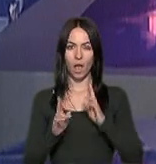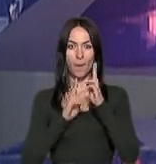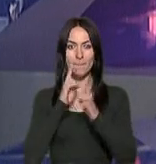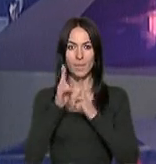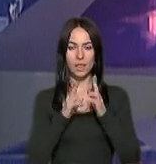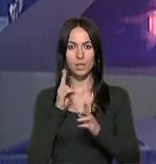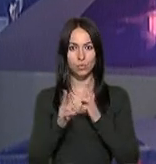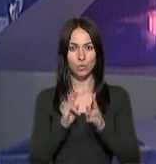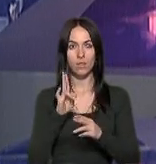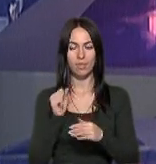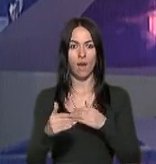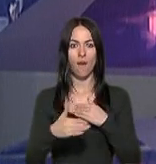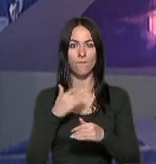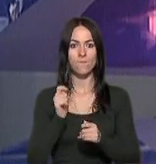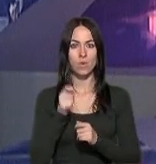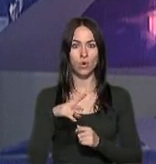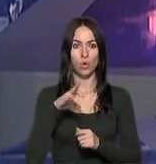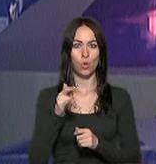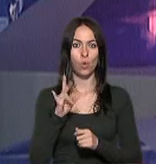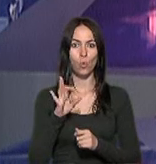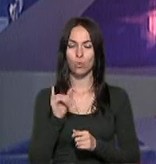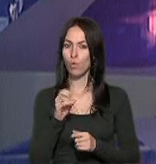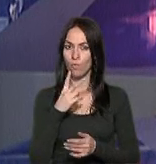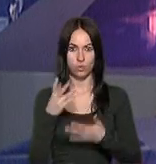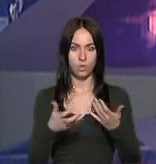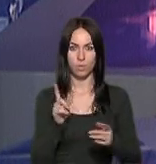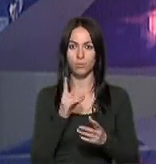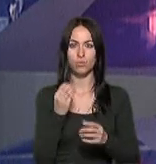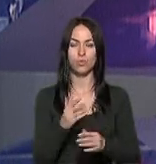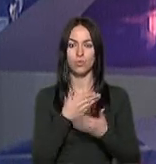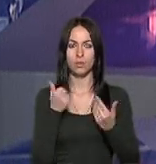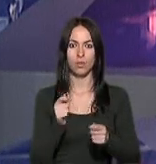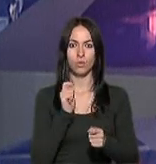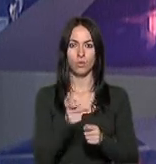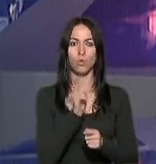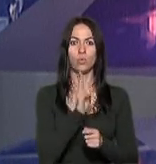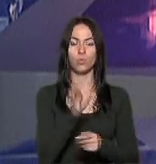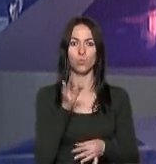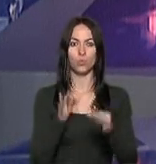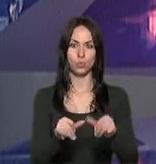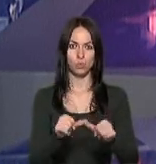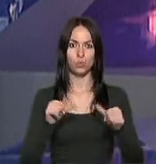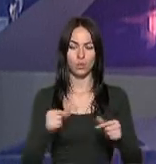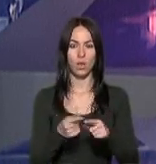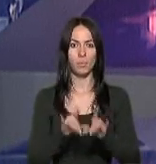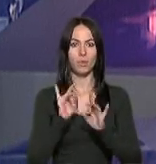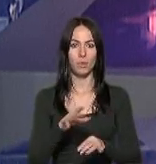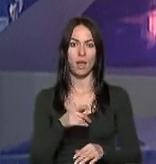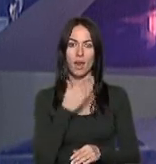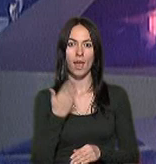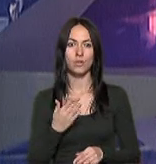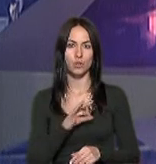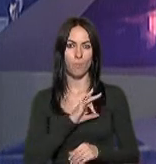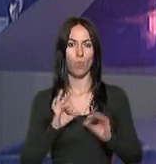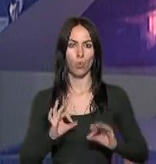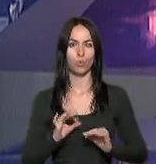Апеляційну скаргу на вирок Логунову не розглядають, бо ще не призначили колегію суддів. Про це розповів речник прокуратури області Дмитро Чубенко. За